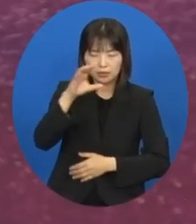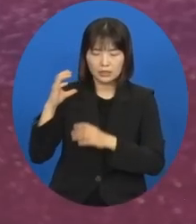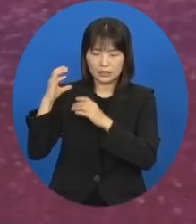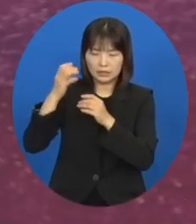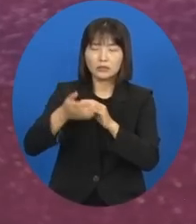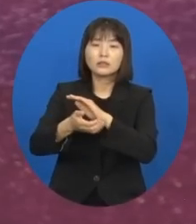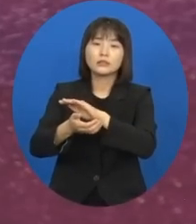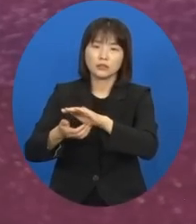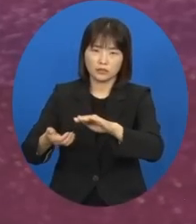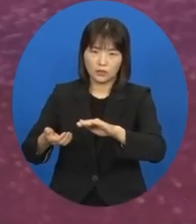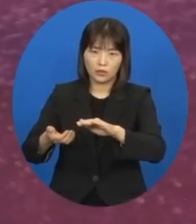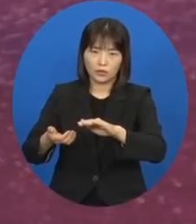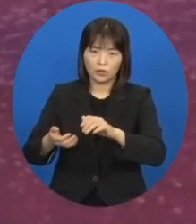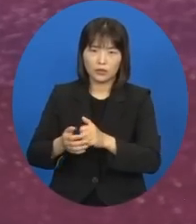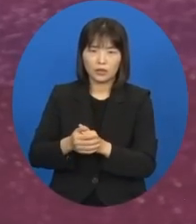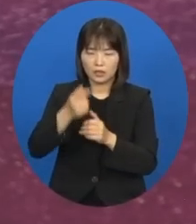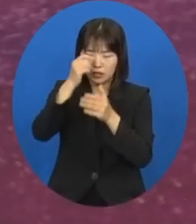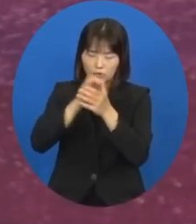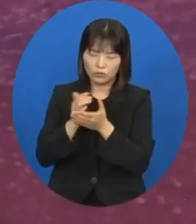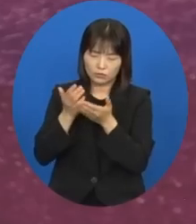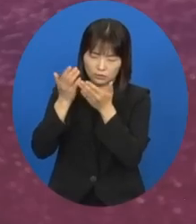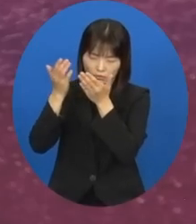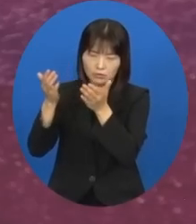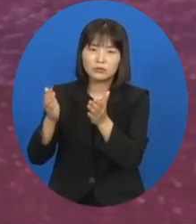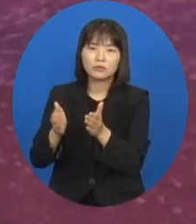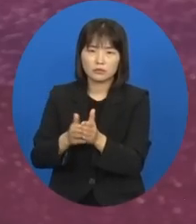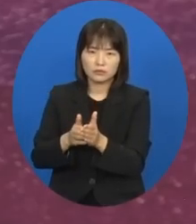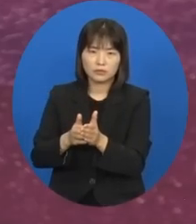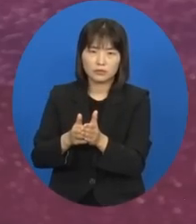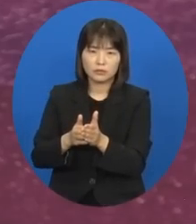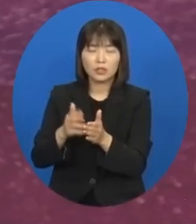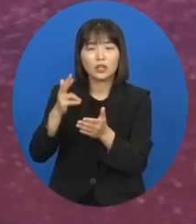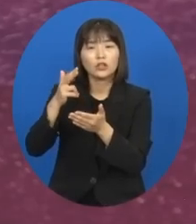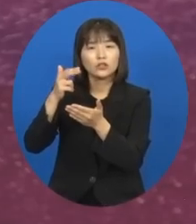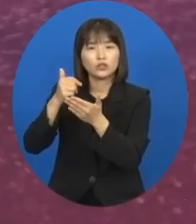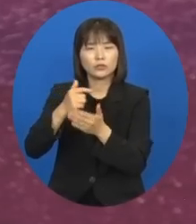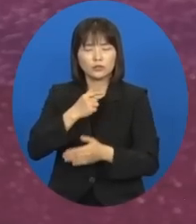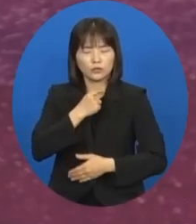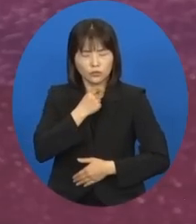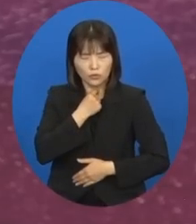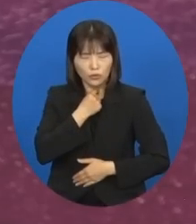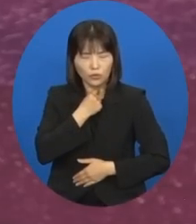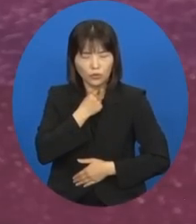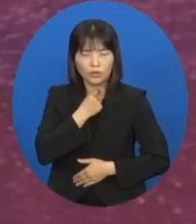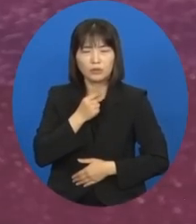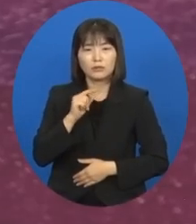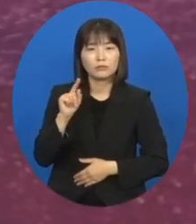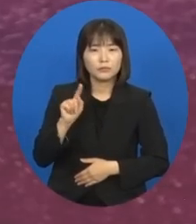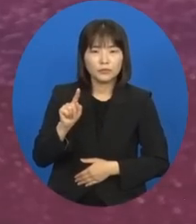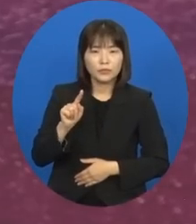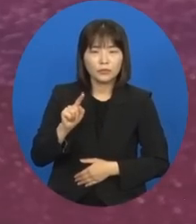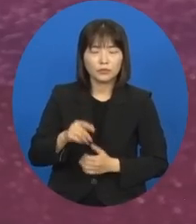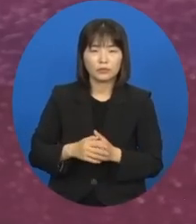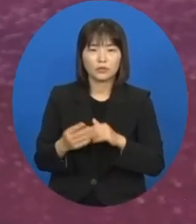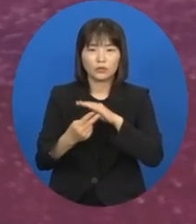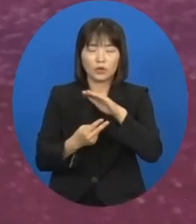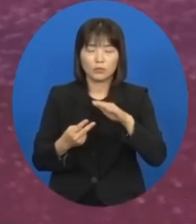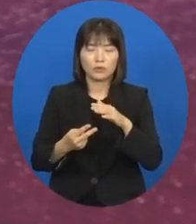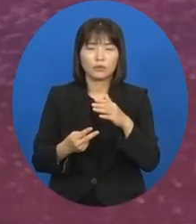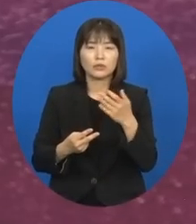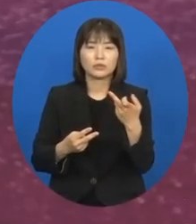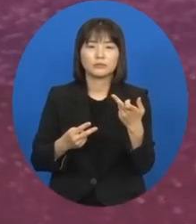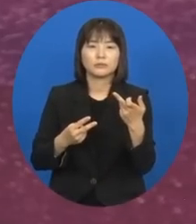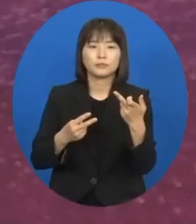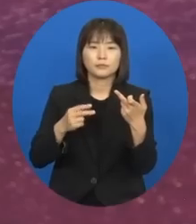지식이 직전에 이런 기도도 올려 드리셨어요 주님의 소원이자 갈망인 것입니다 요한복음 17장